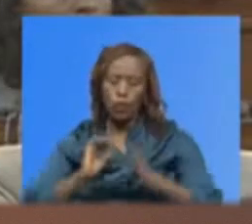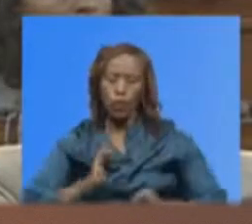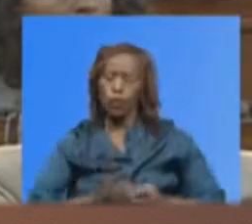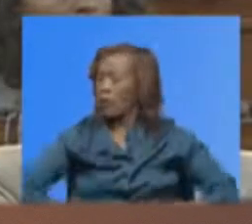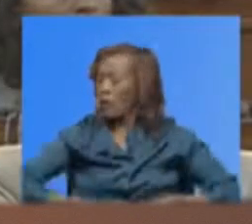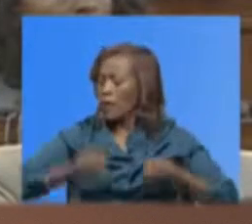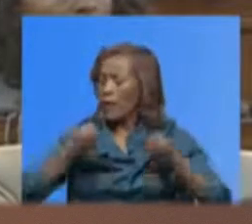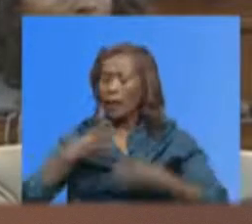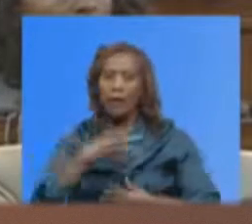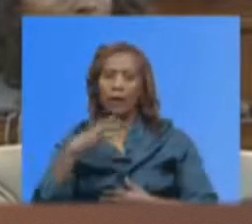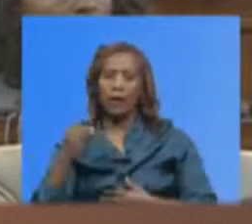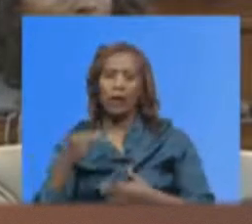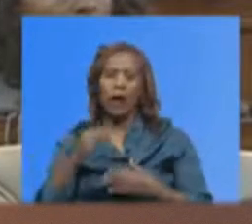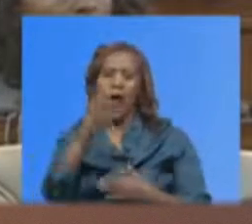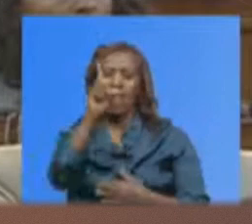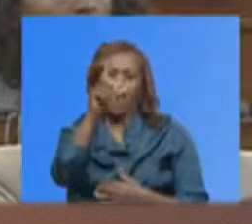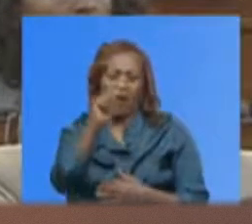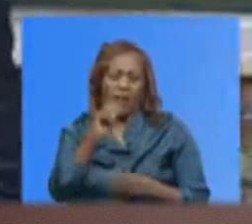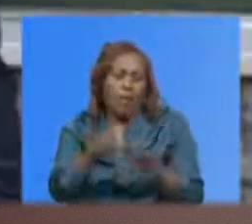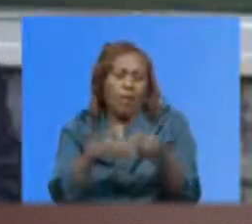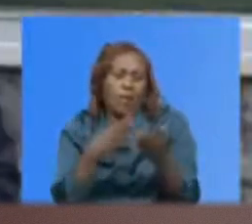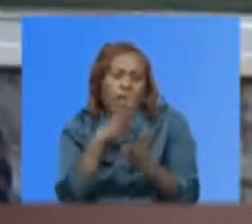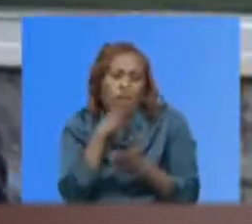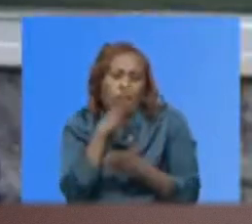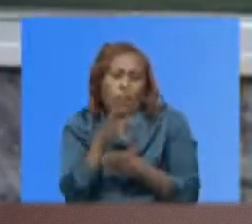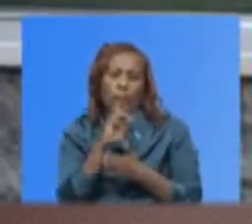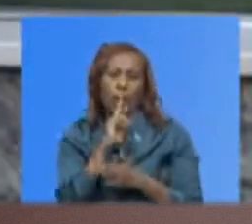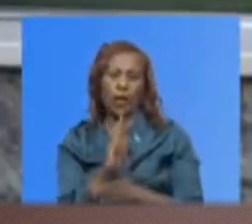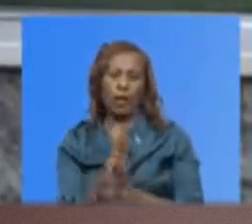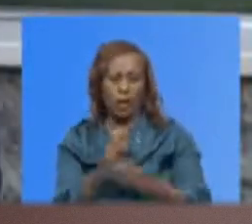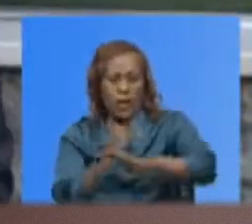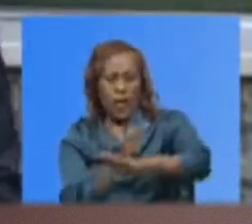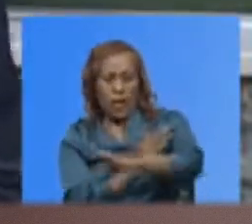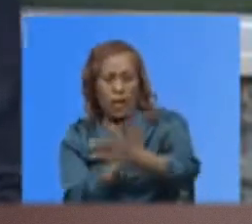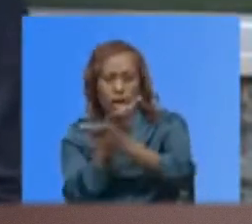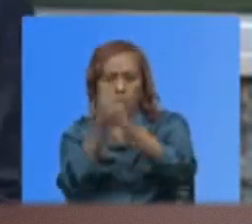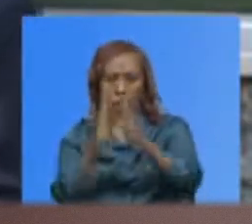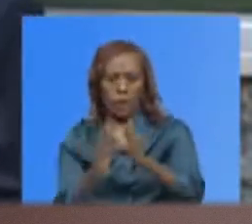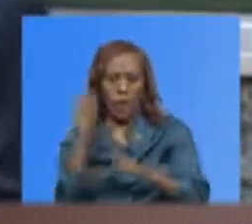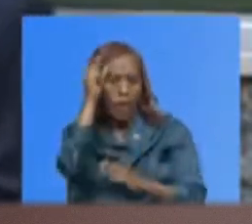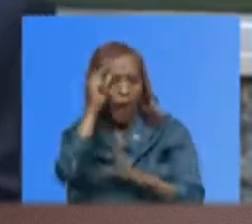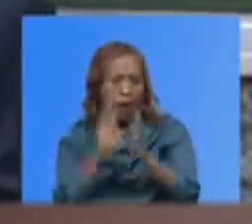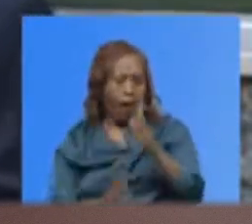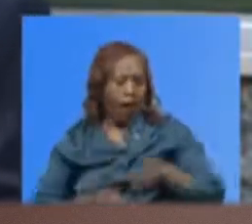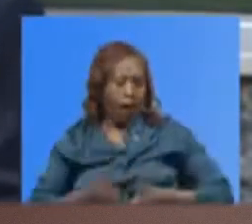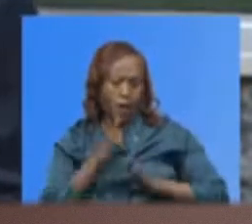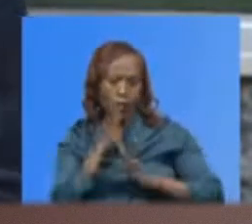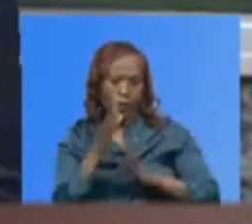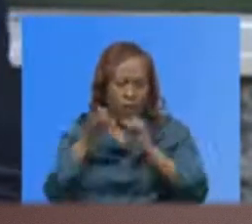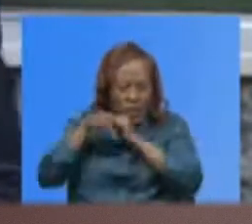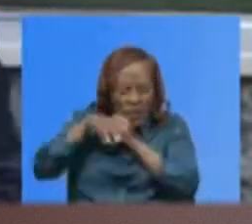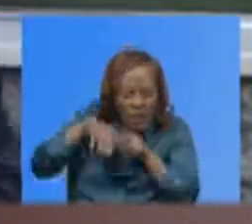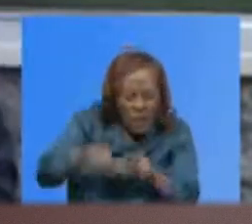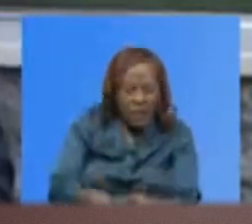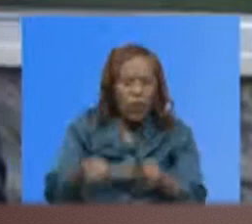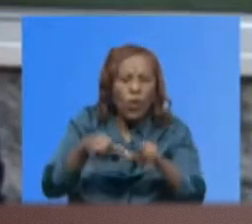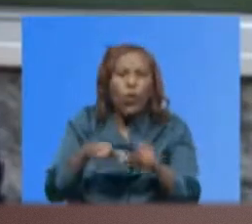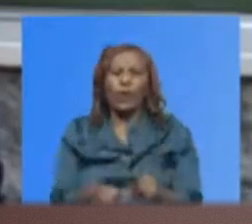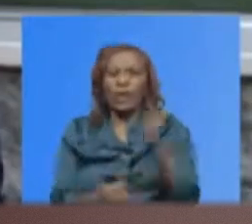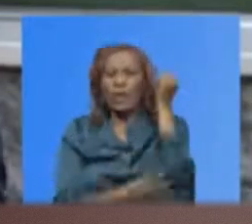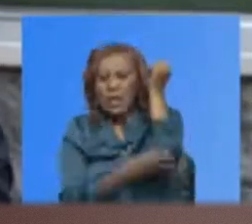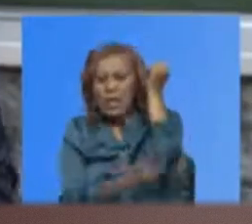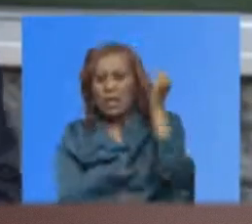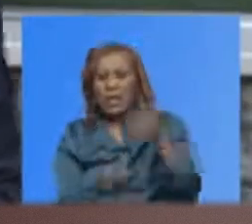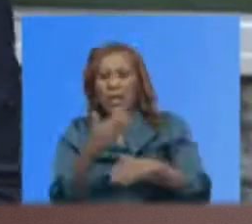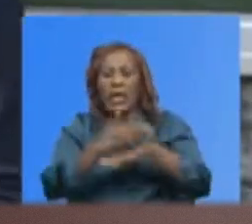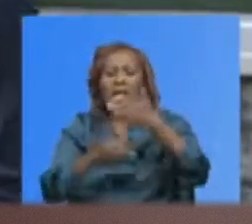ችግሮቻችን በርካታና ፋታ የማይሰጡ ናቸው። የዳበረ የዲሞክራሲ ባህል አለመኖር፣ ስር የሰደደ ደህንነት፣